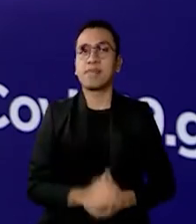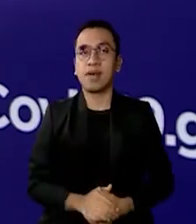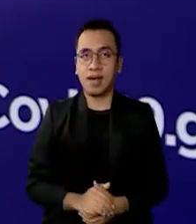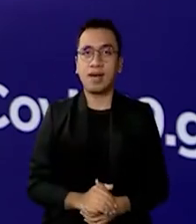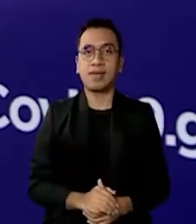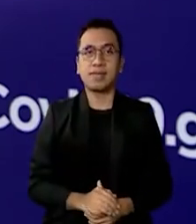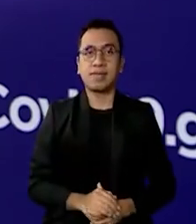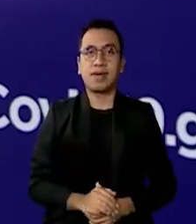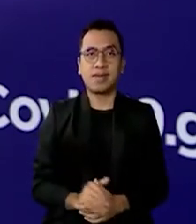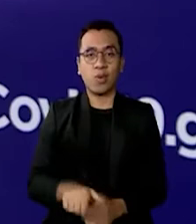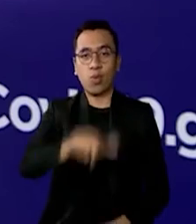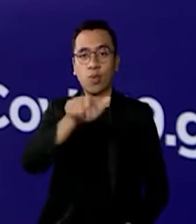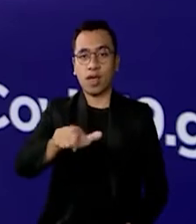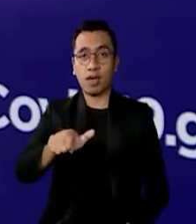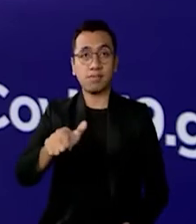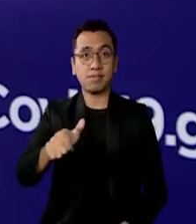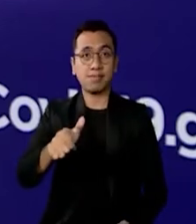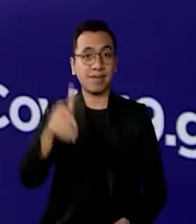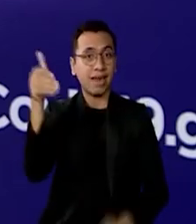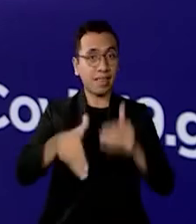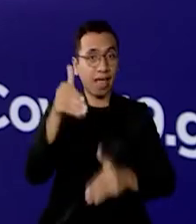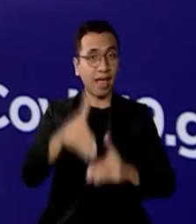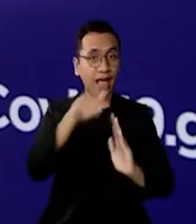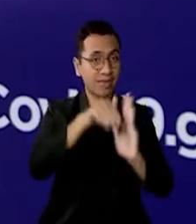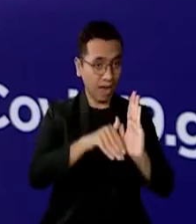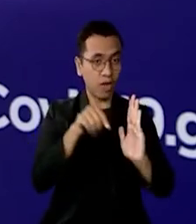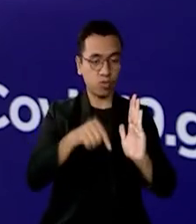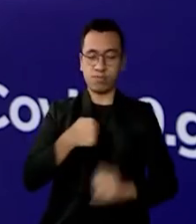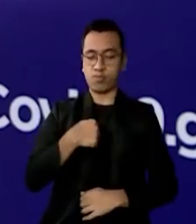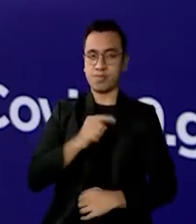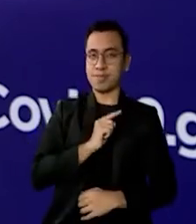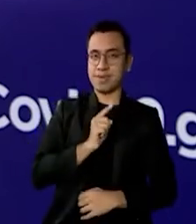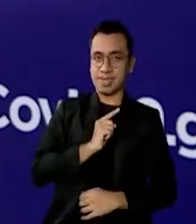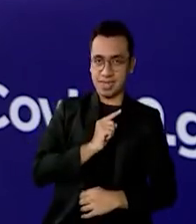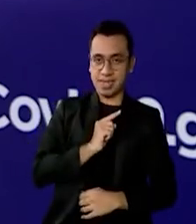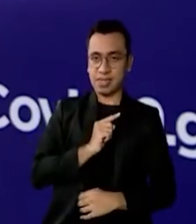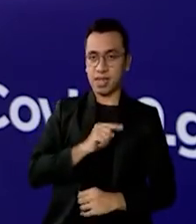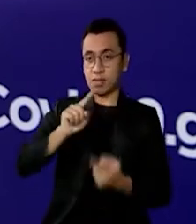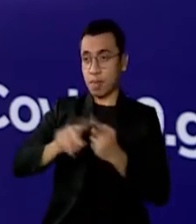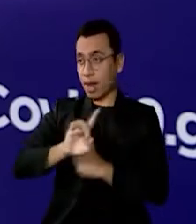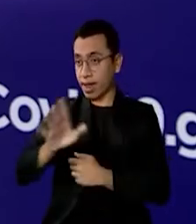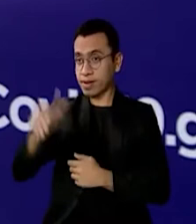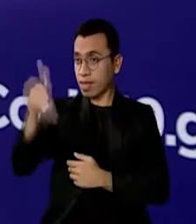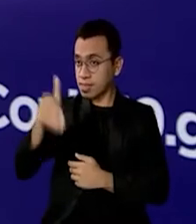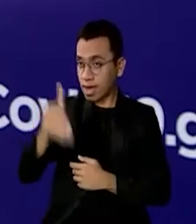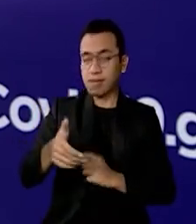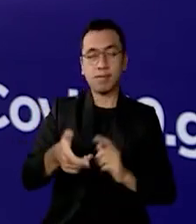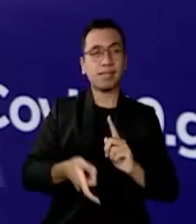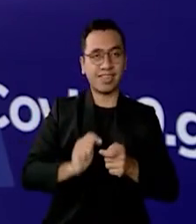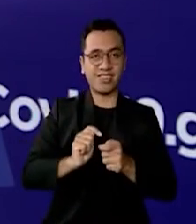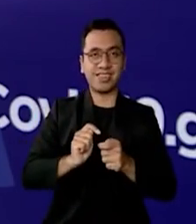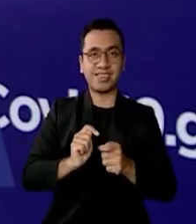yang pada saat itu hadir jadi diri saya Dan juga teman-teman yang hadir di prioritaskan yang utama sehingga